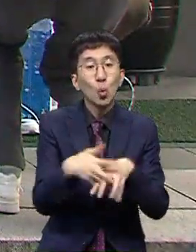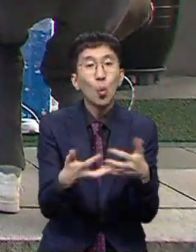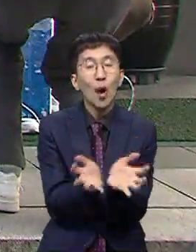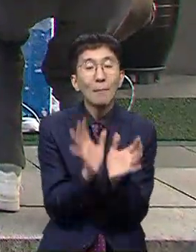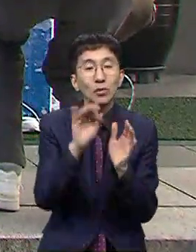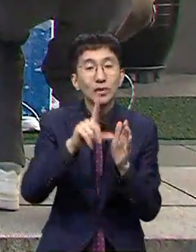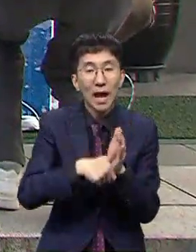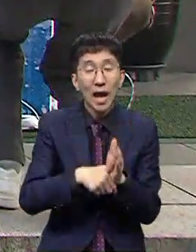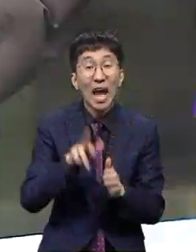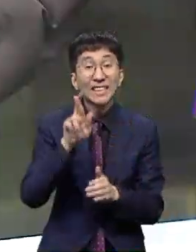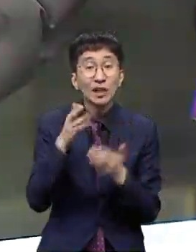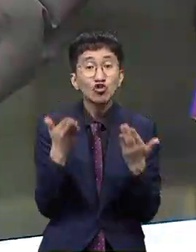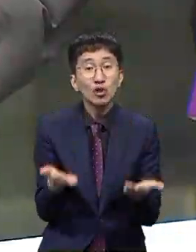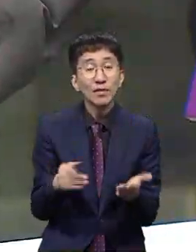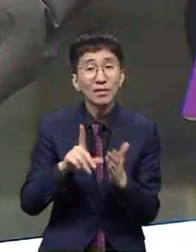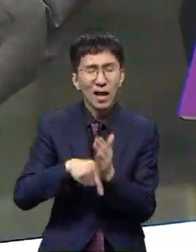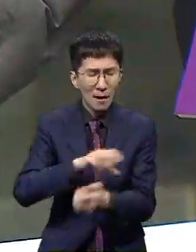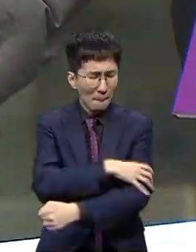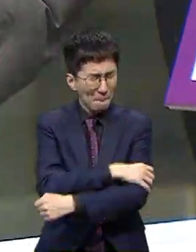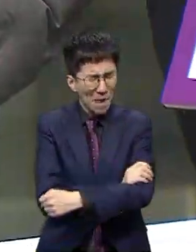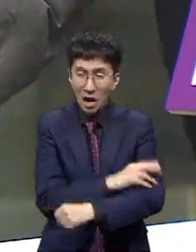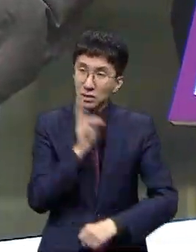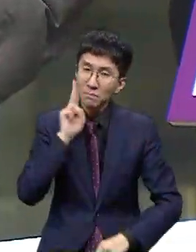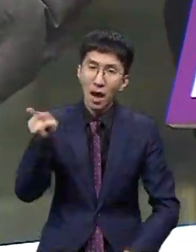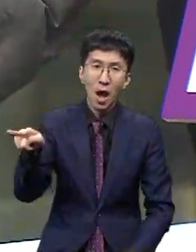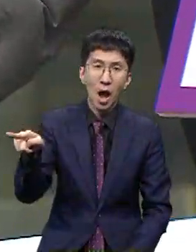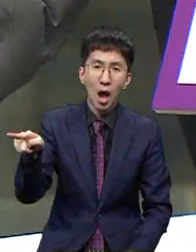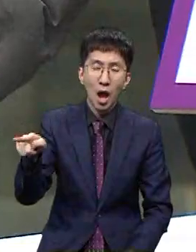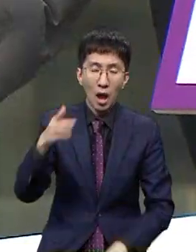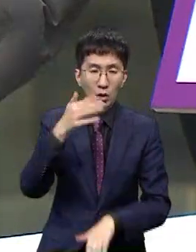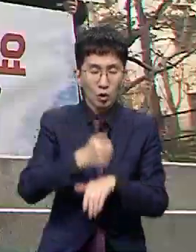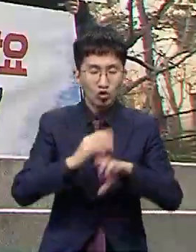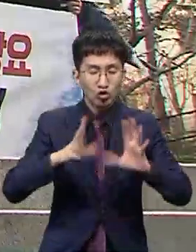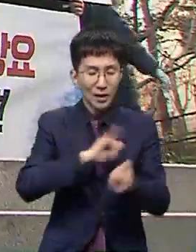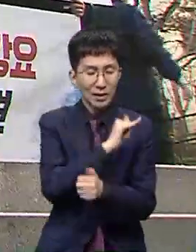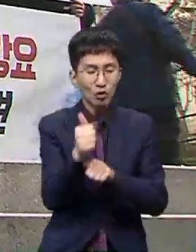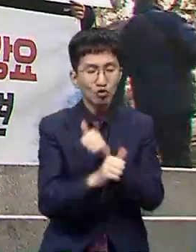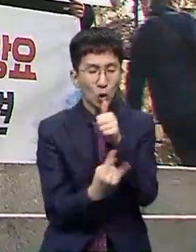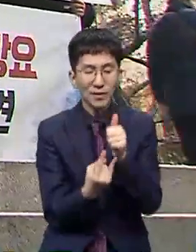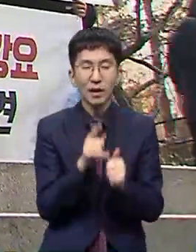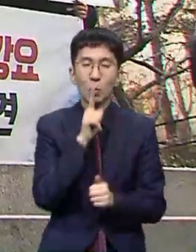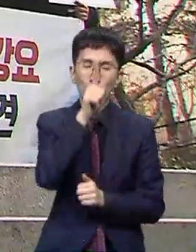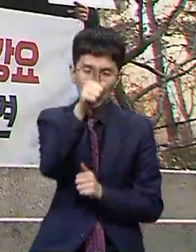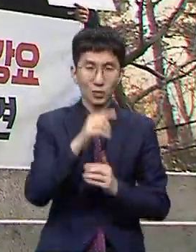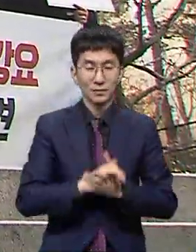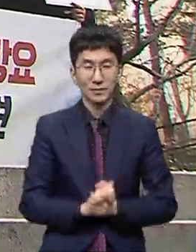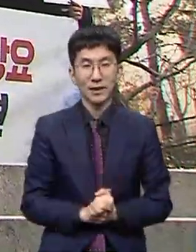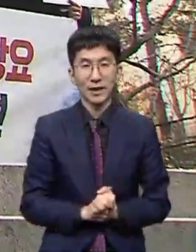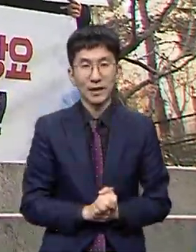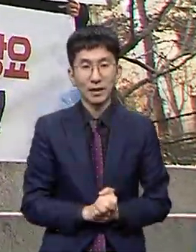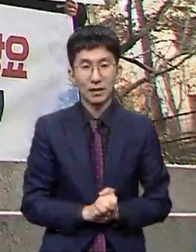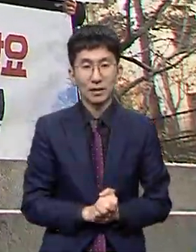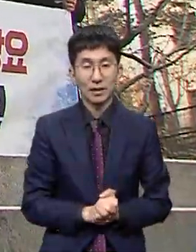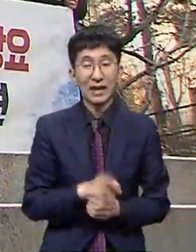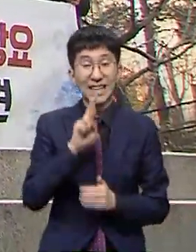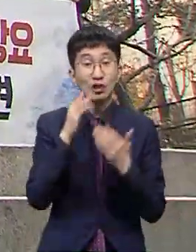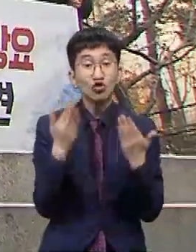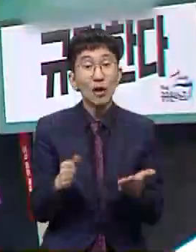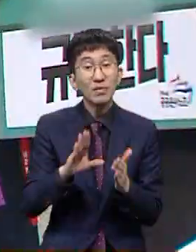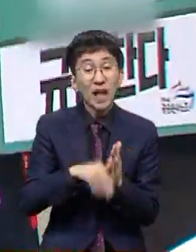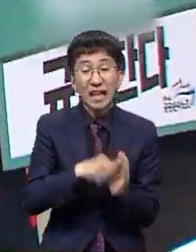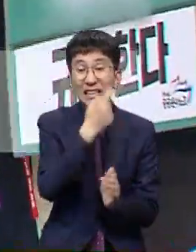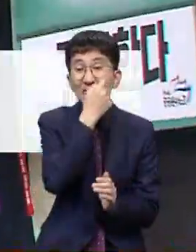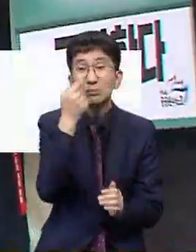도급업체 각질이 도를 넘었다 며 국가인권위원회에 진정을 냈습니다 생리 휴가 의 입증